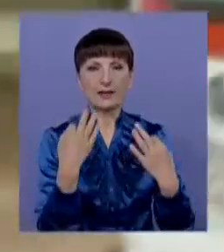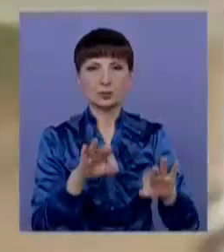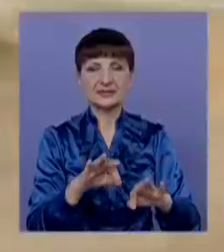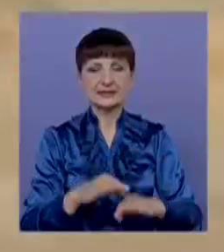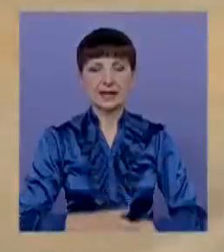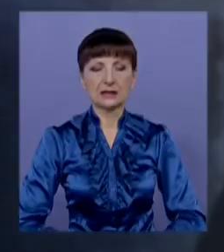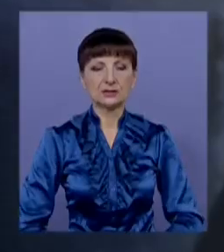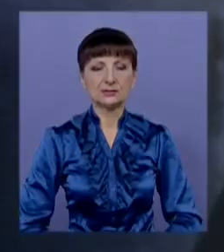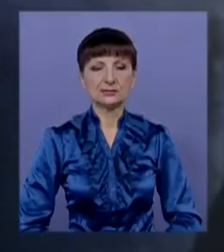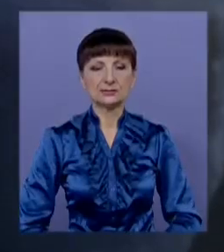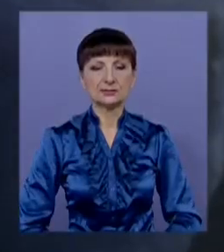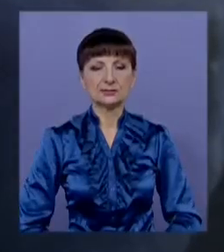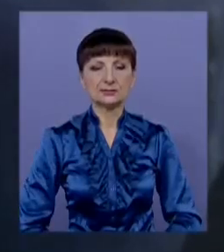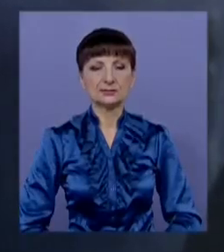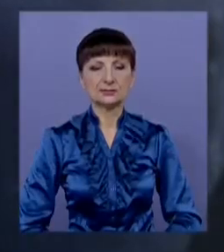отпустили.